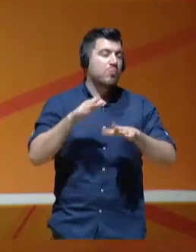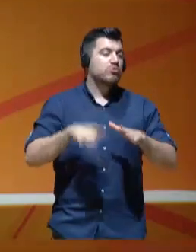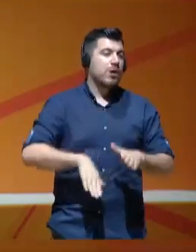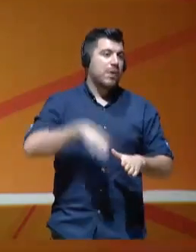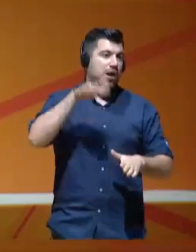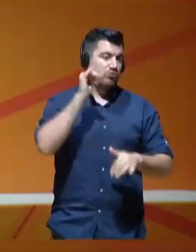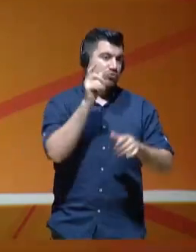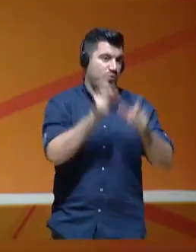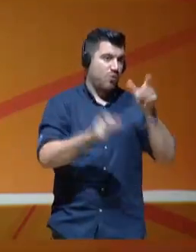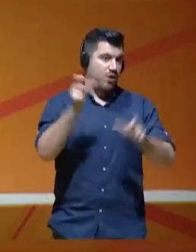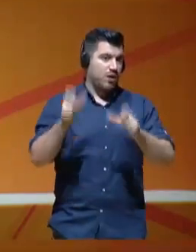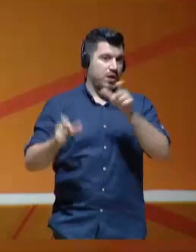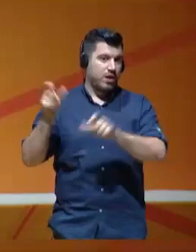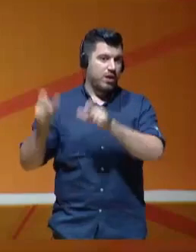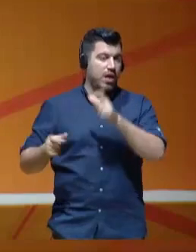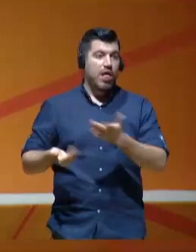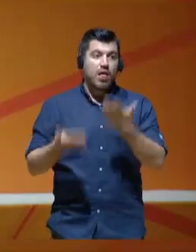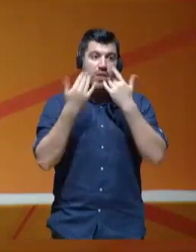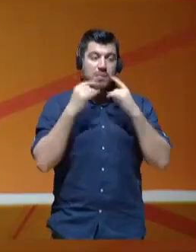Δεν υπάρχει